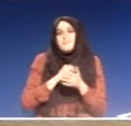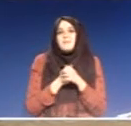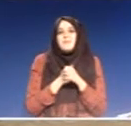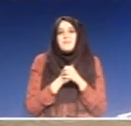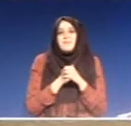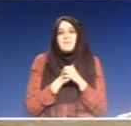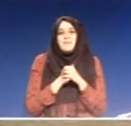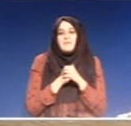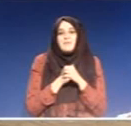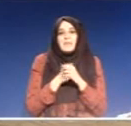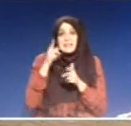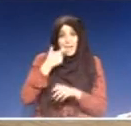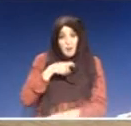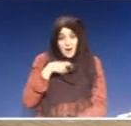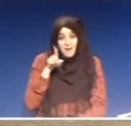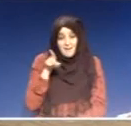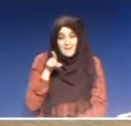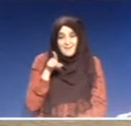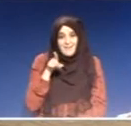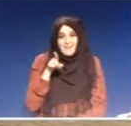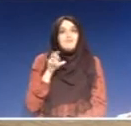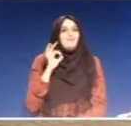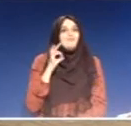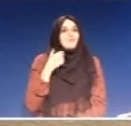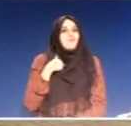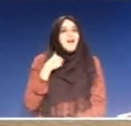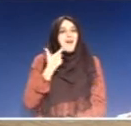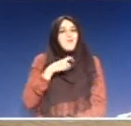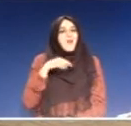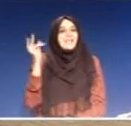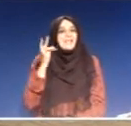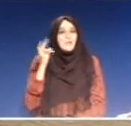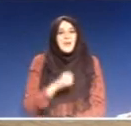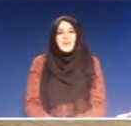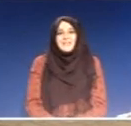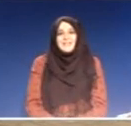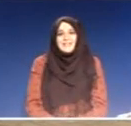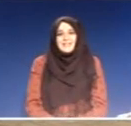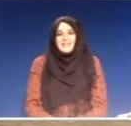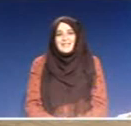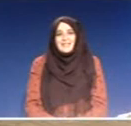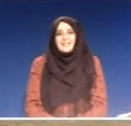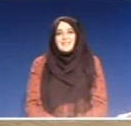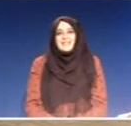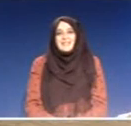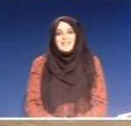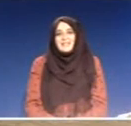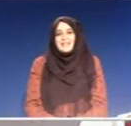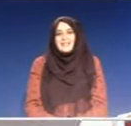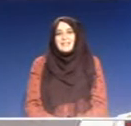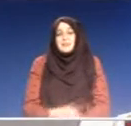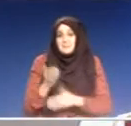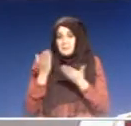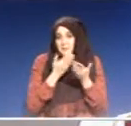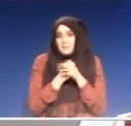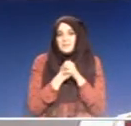جيجيجا انت محاميه انا محاميه من تيزي وزو يقول هكذا سعيد محاميه من تيزي وزو السلام عليكم جيجيجا تفضلي عندك